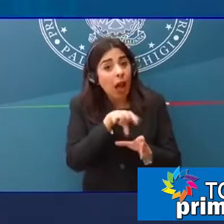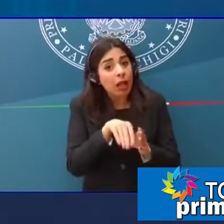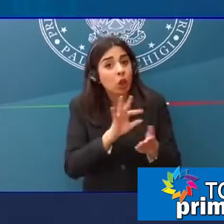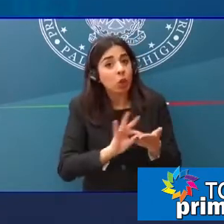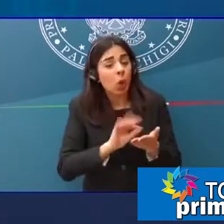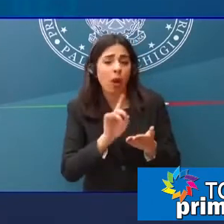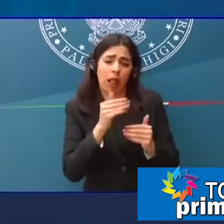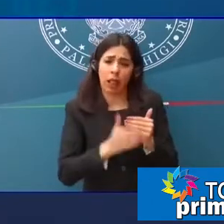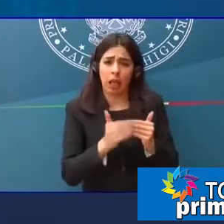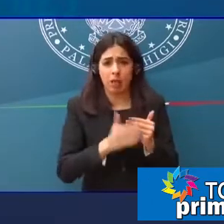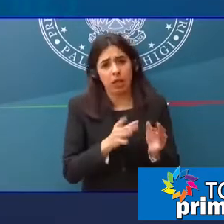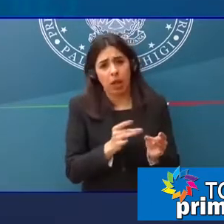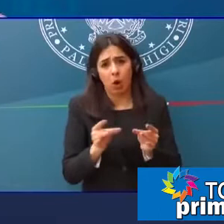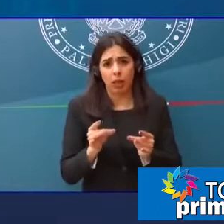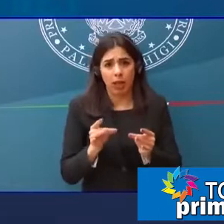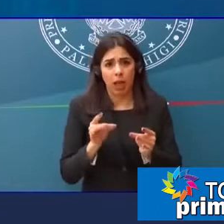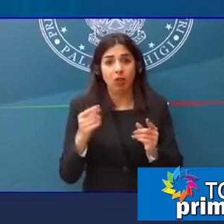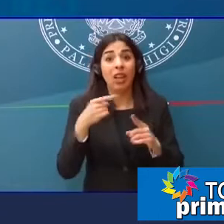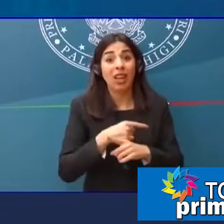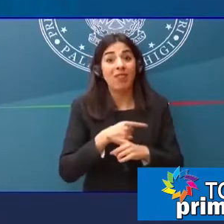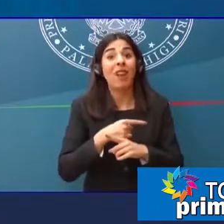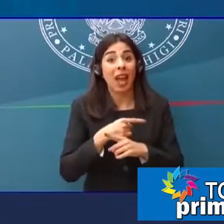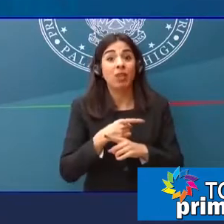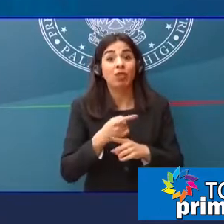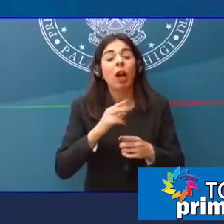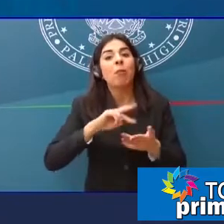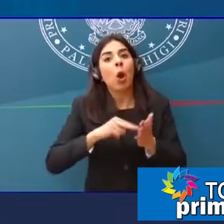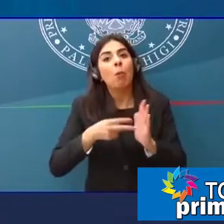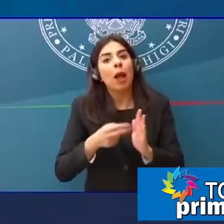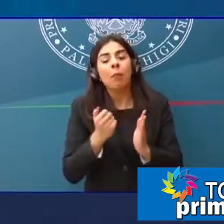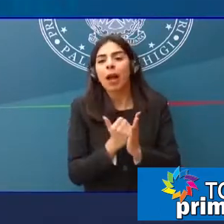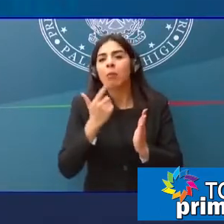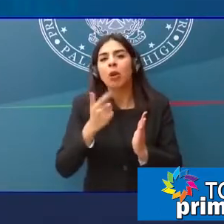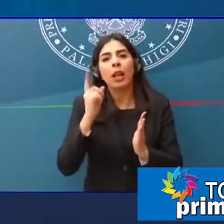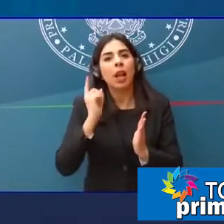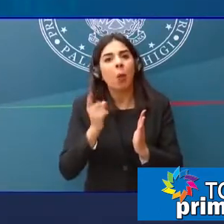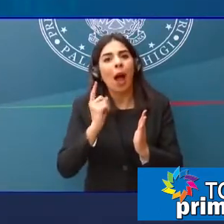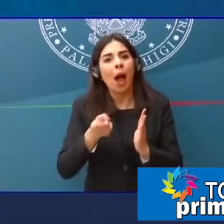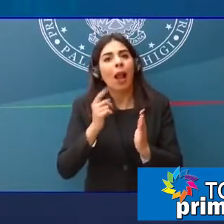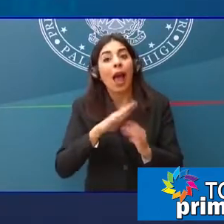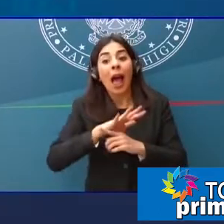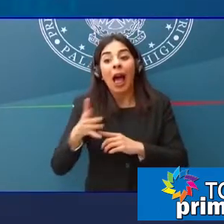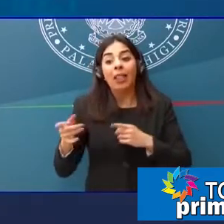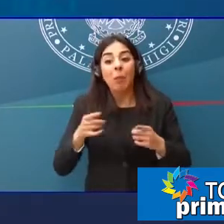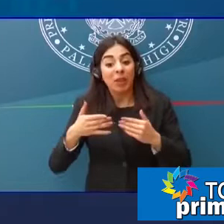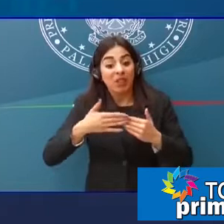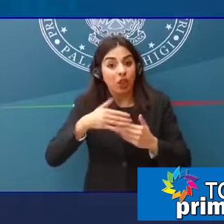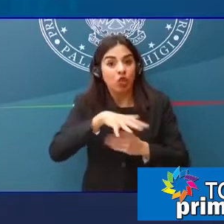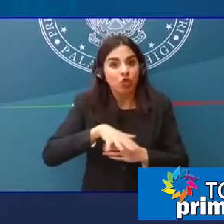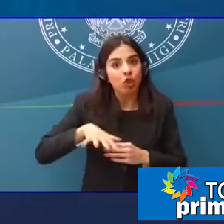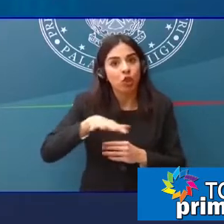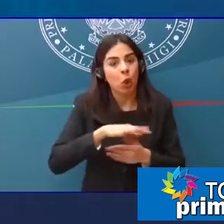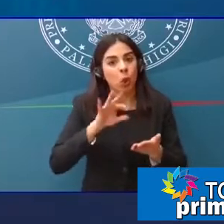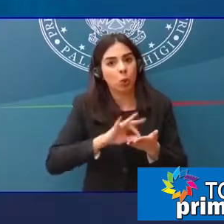Ciò che è fonte di contagio è tutto il resto che avviene intorno alla scuola, in primis il trasporto. Le attività parascolastiche che